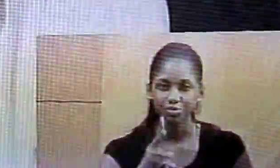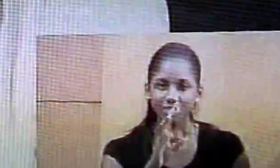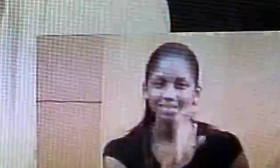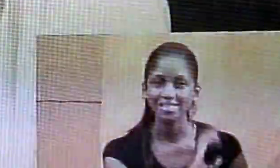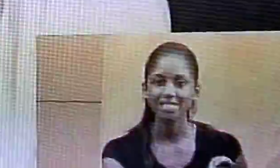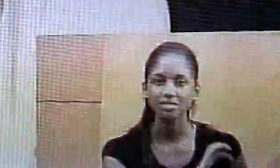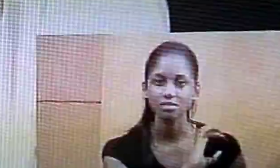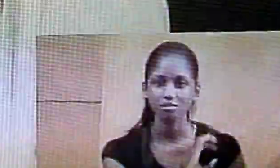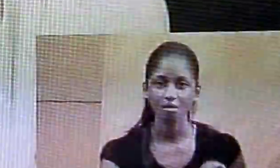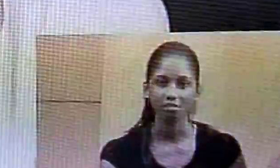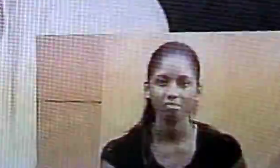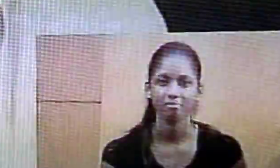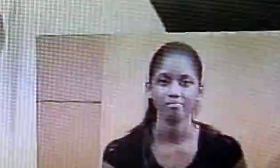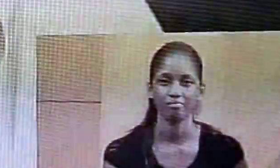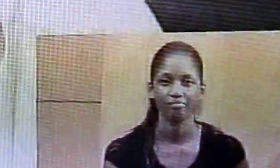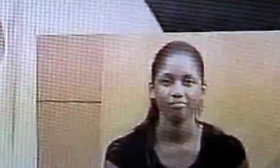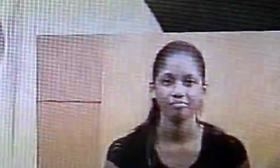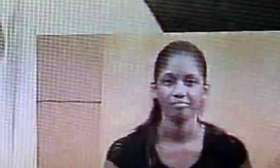d'expérimentation.